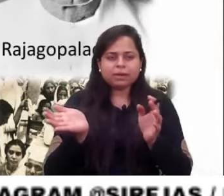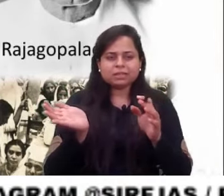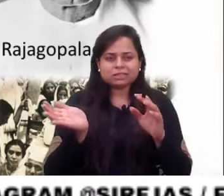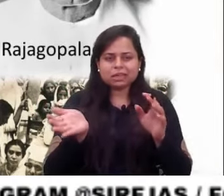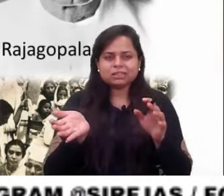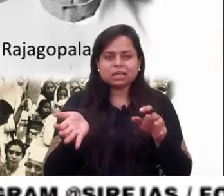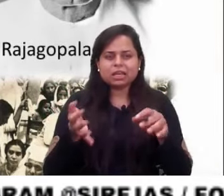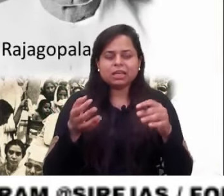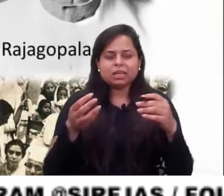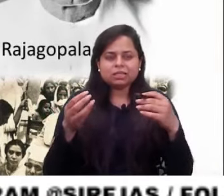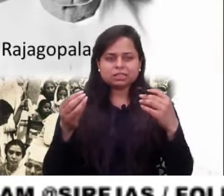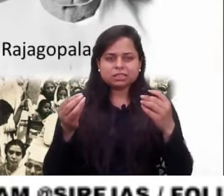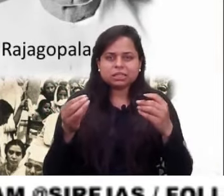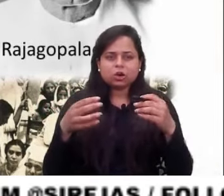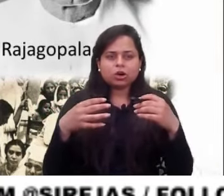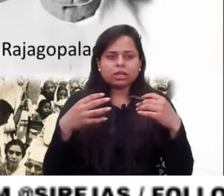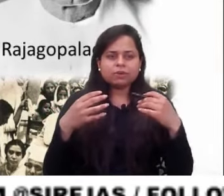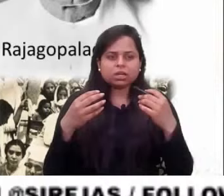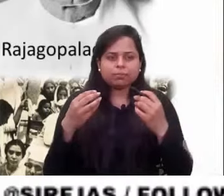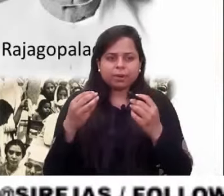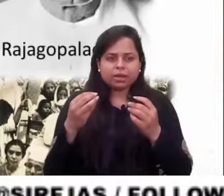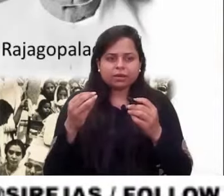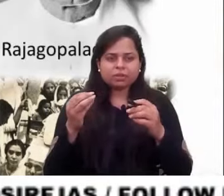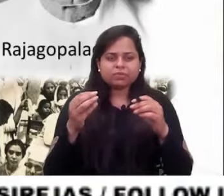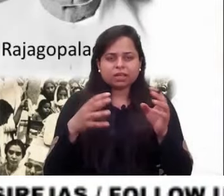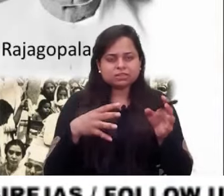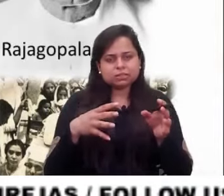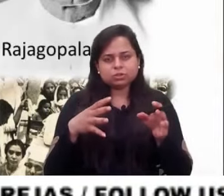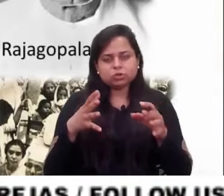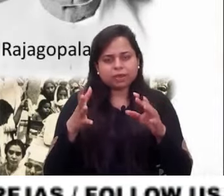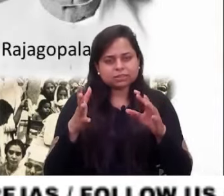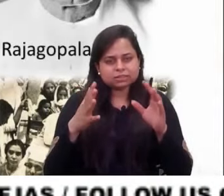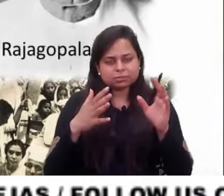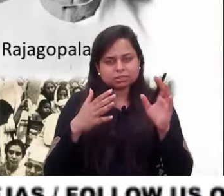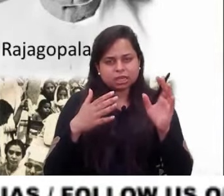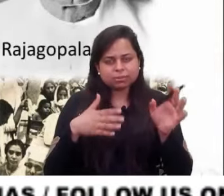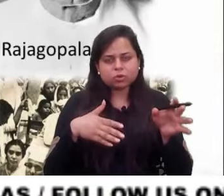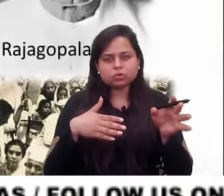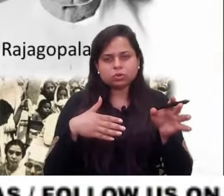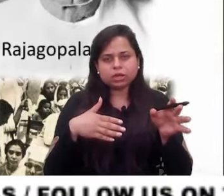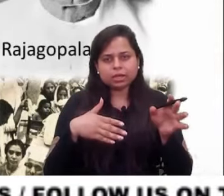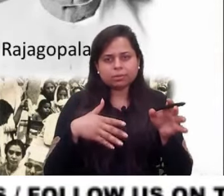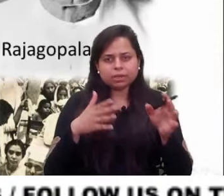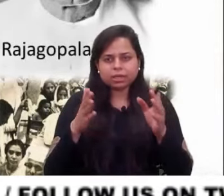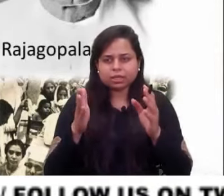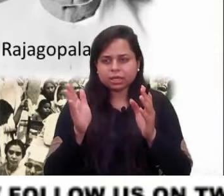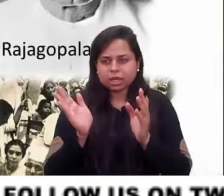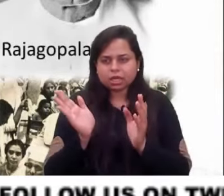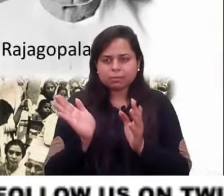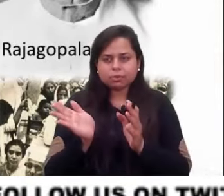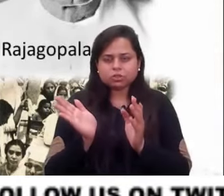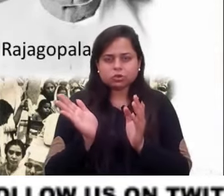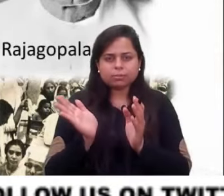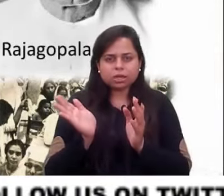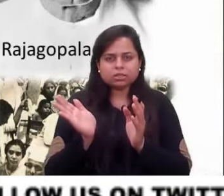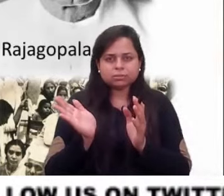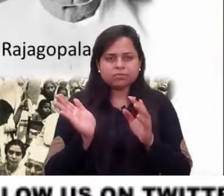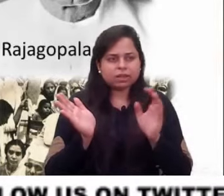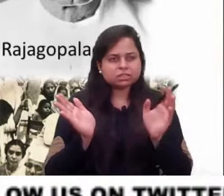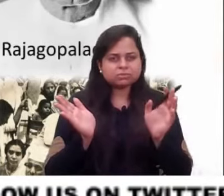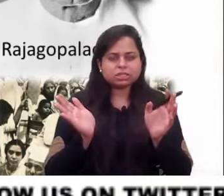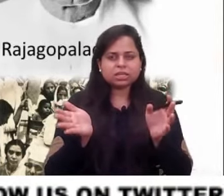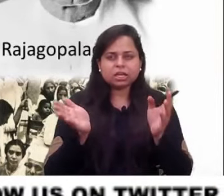यहां पर डिक्रीज करें और सब्सक्राइब के साथ भी जोड़ा कि यह जो